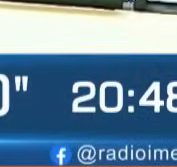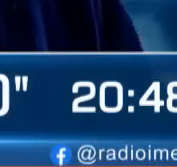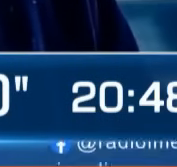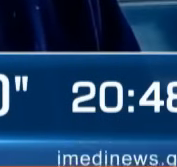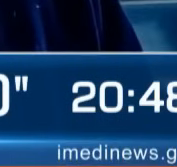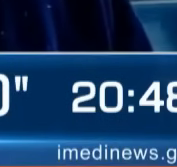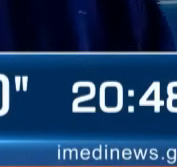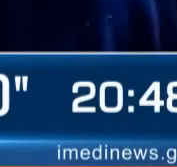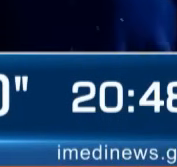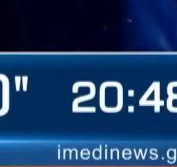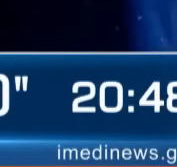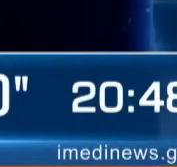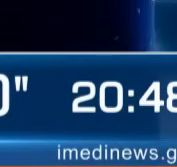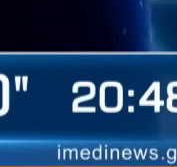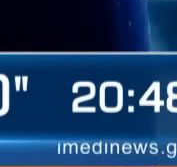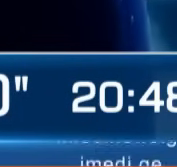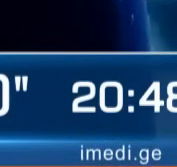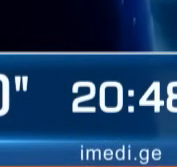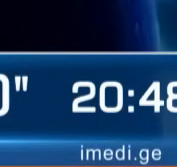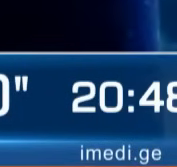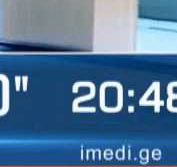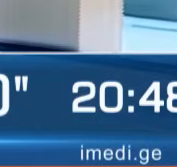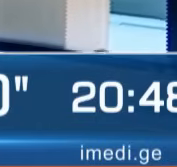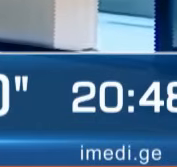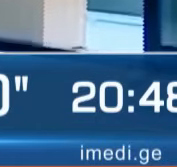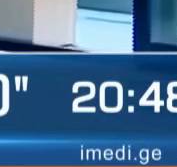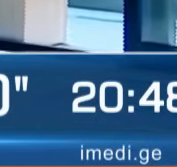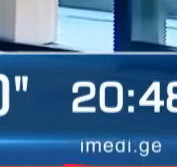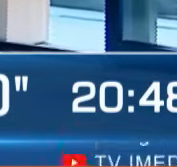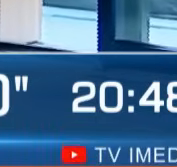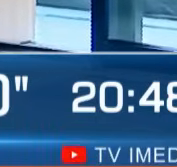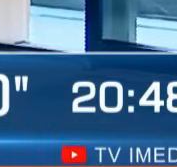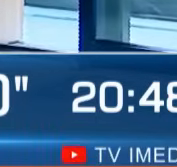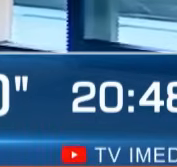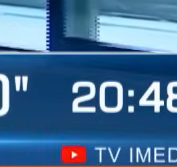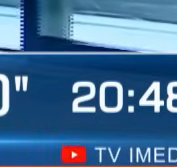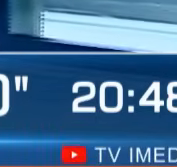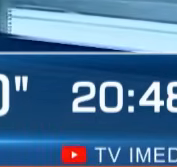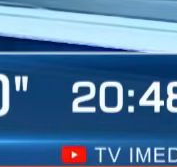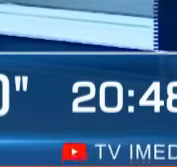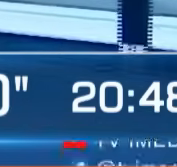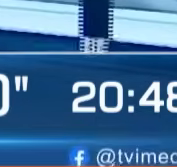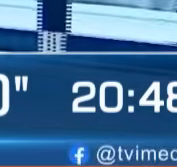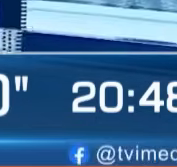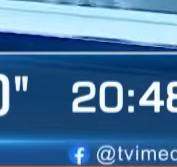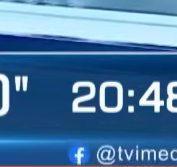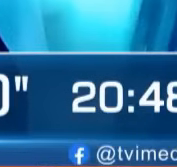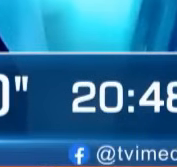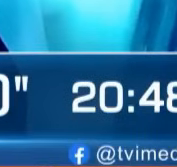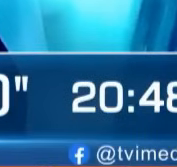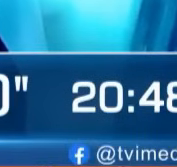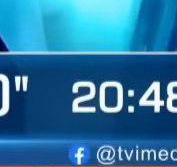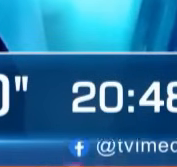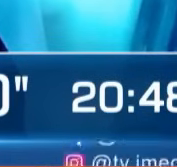დღეა ის ადგილია, სადაც ოპოზიციის წარმომადგენლები ქართული ოცნების დამარცხების გზებზე მსჯელობენ. Ამას თავად ზურაბიშვილის სტუმრები